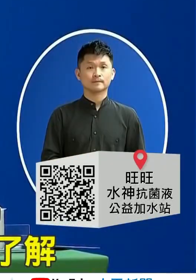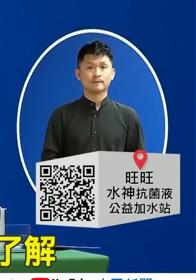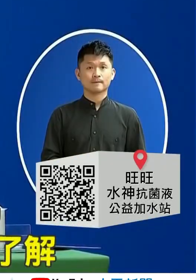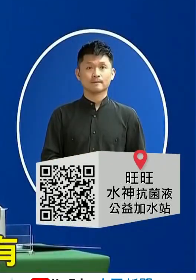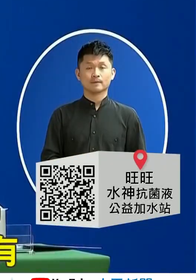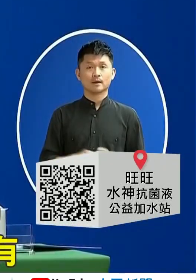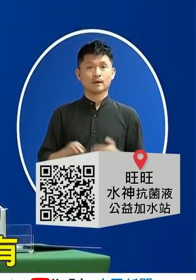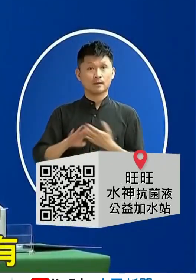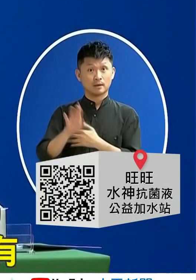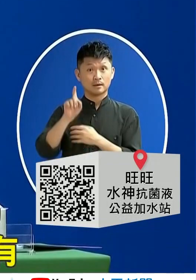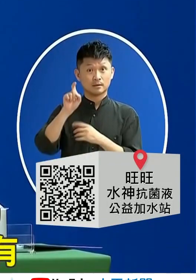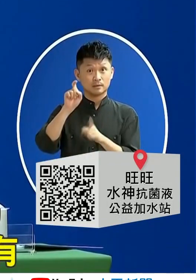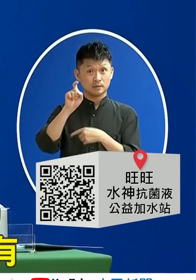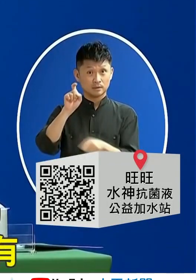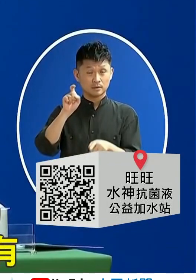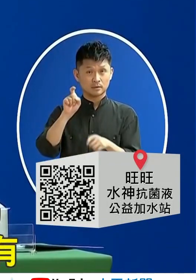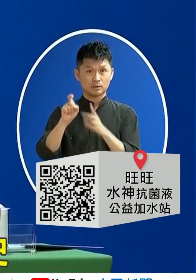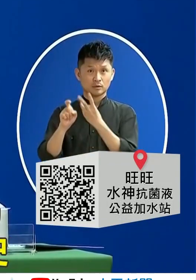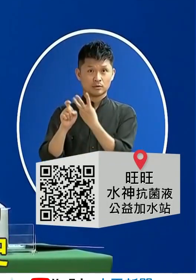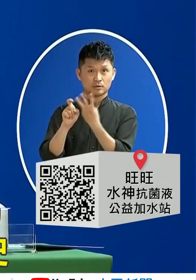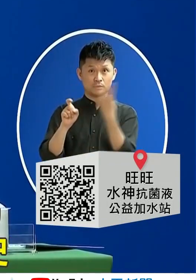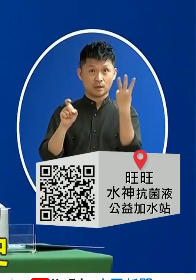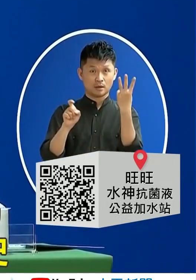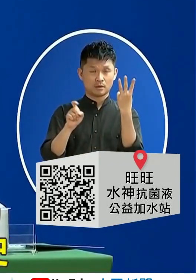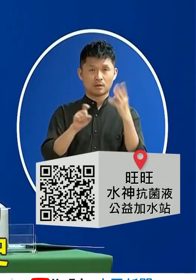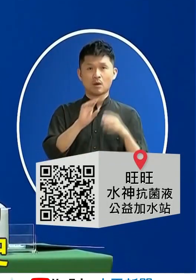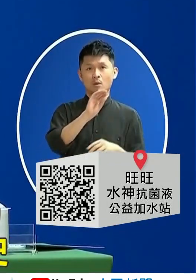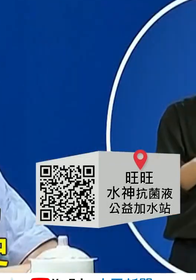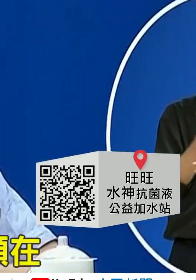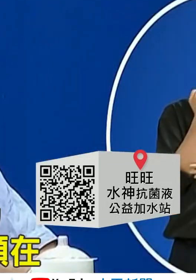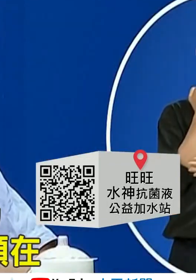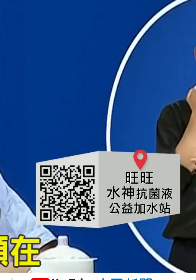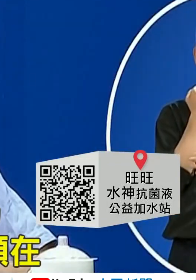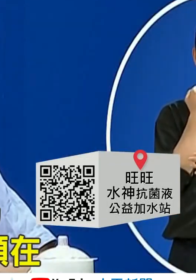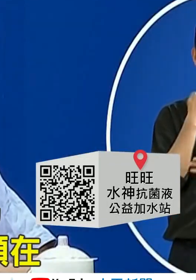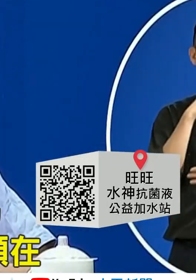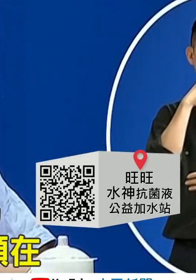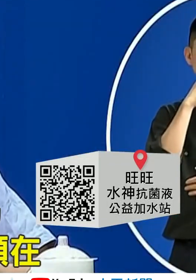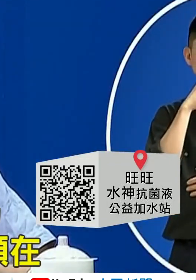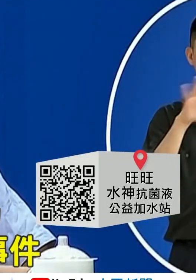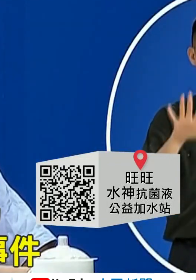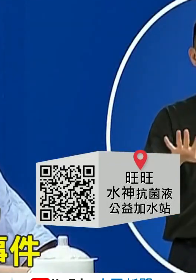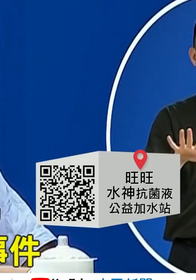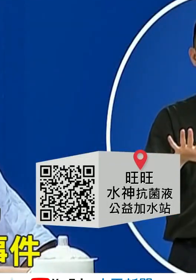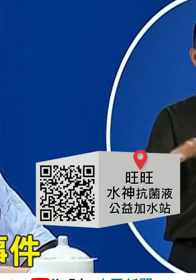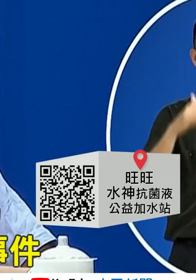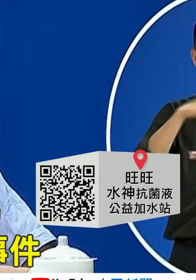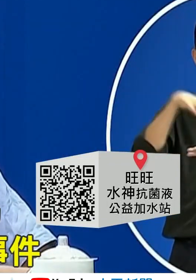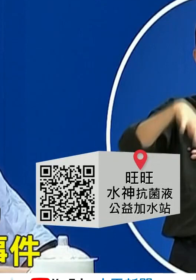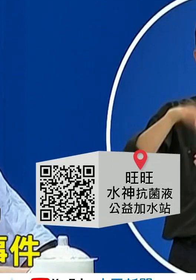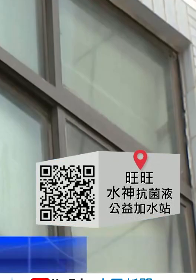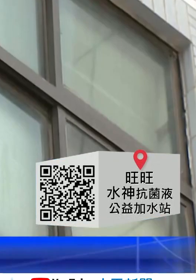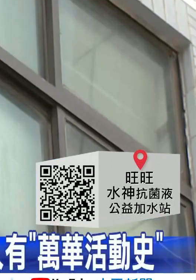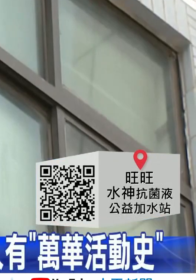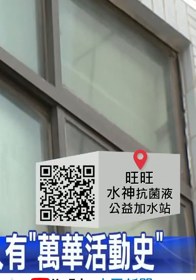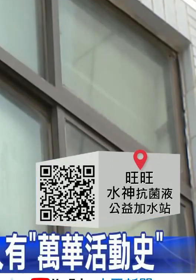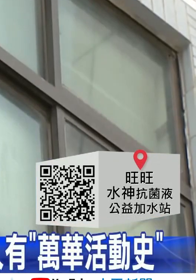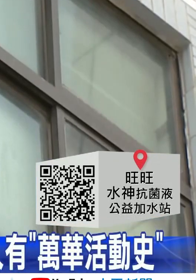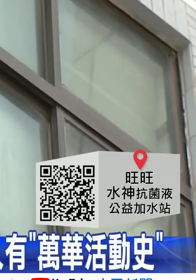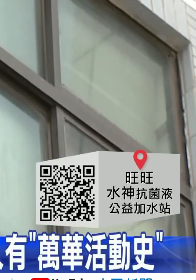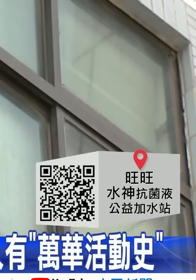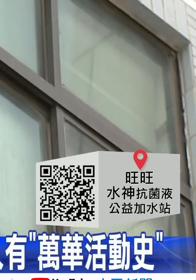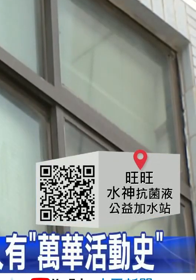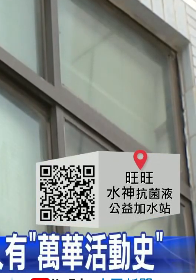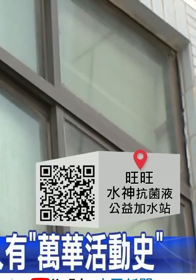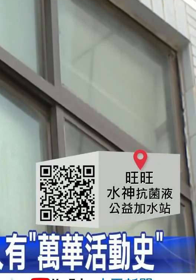初步了解是有3位本身就有万华区的活动，我们现在是先归类在这个院内确诊的事件。 是标准放